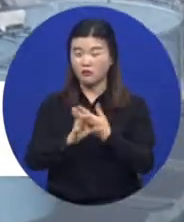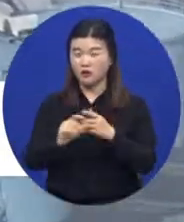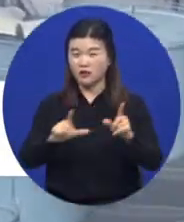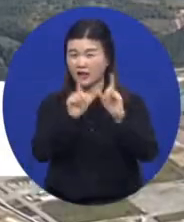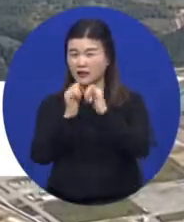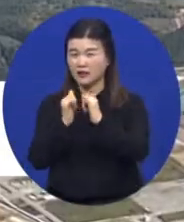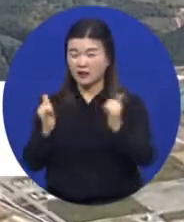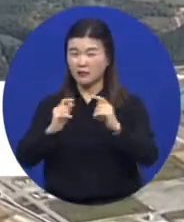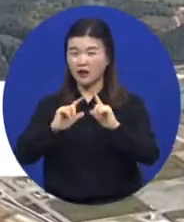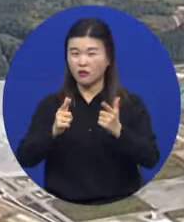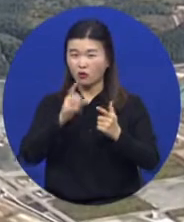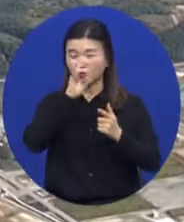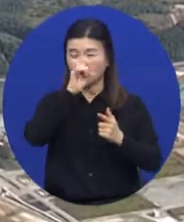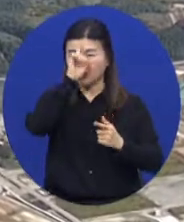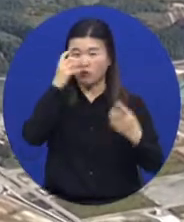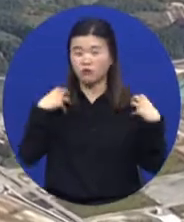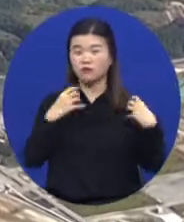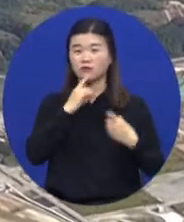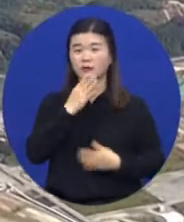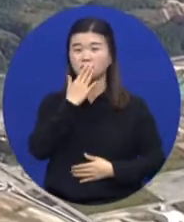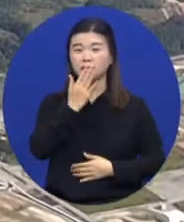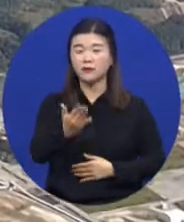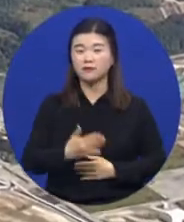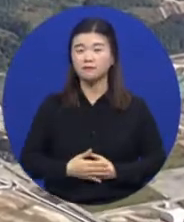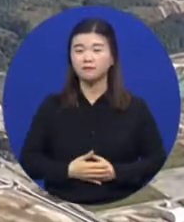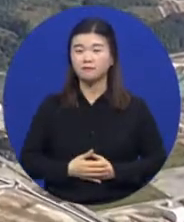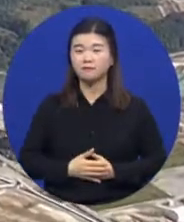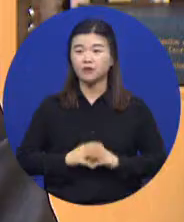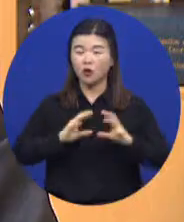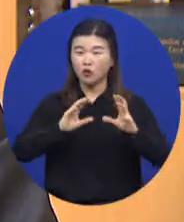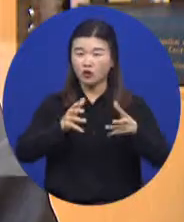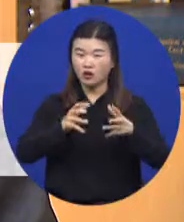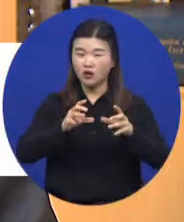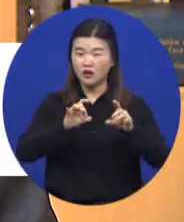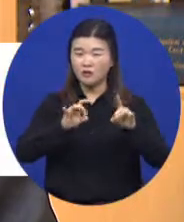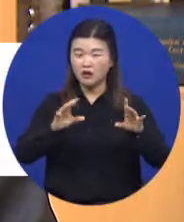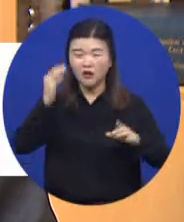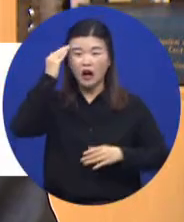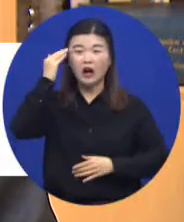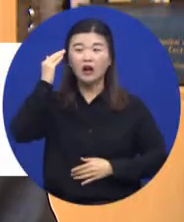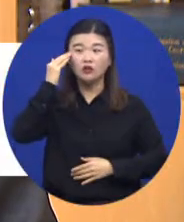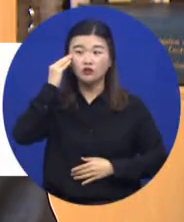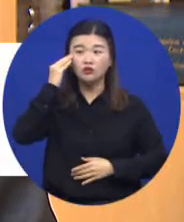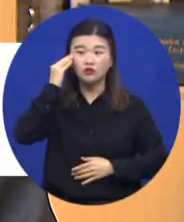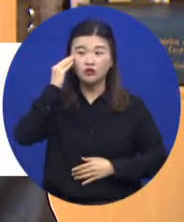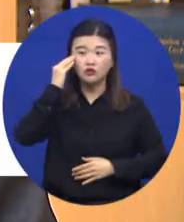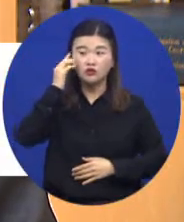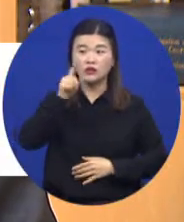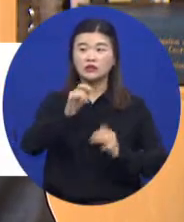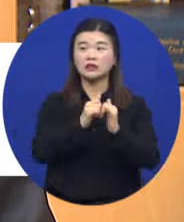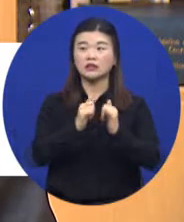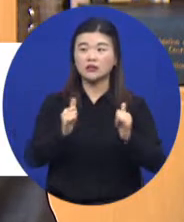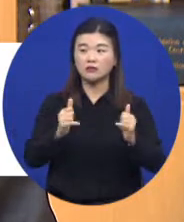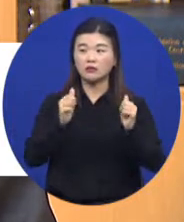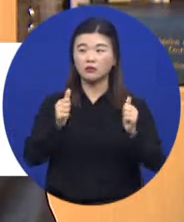주민이 아닌 중앙정부만 할 수 있습니다. 국가 간의 소송이면 대한민국이 당사자로서